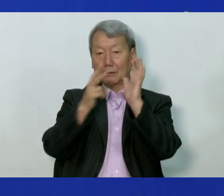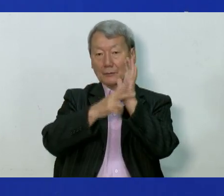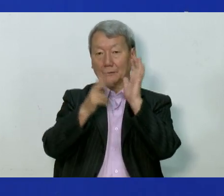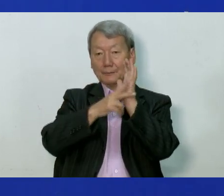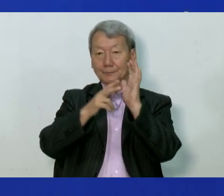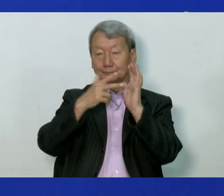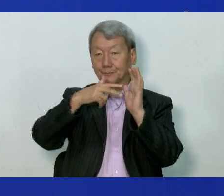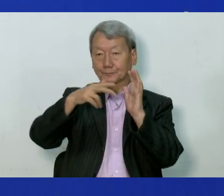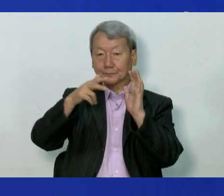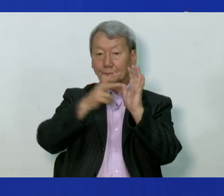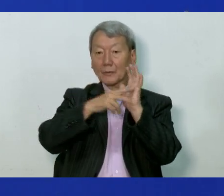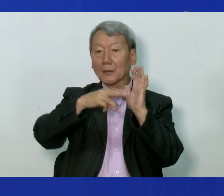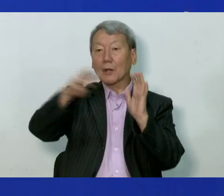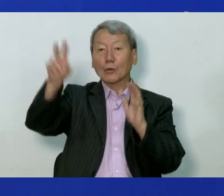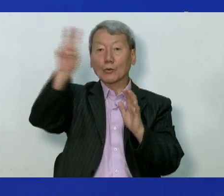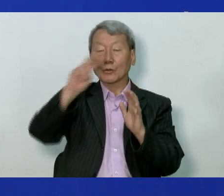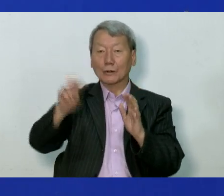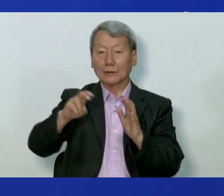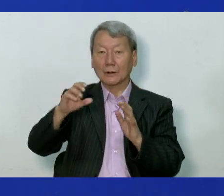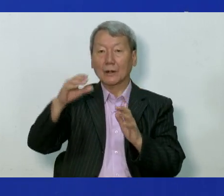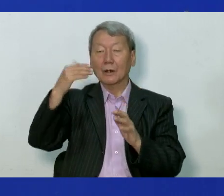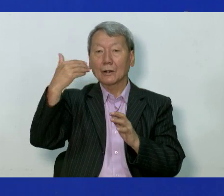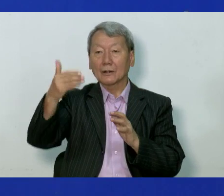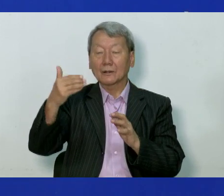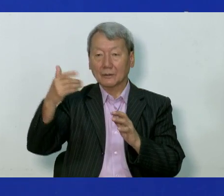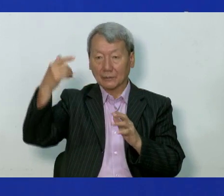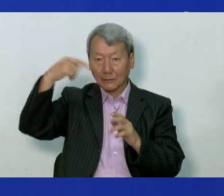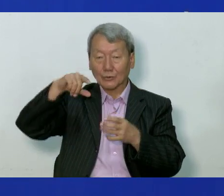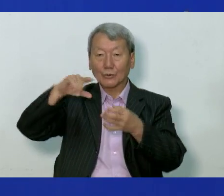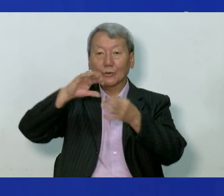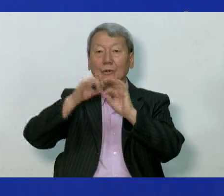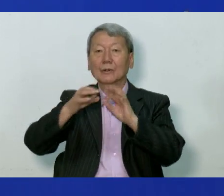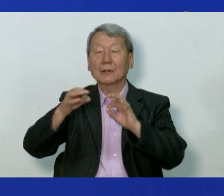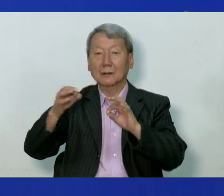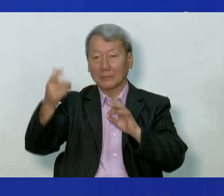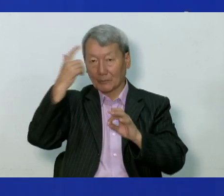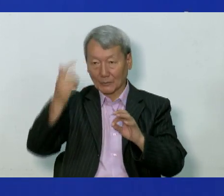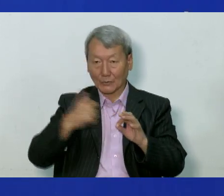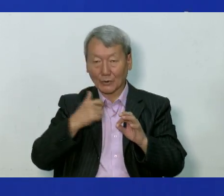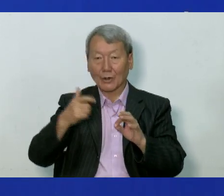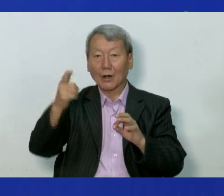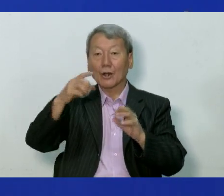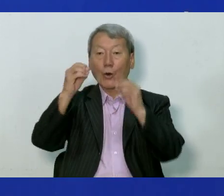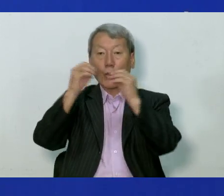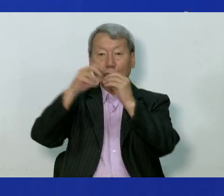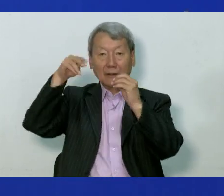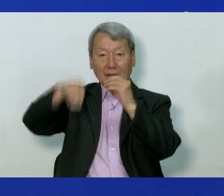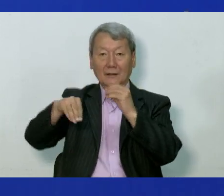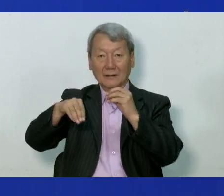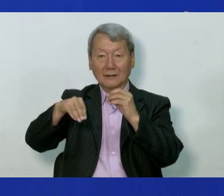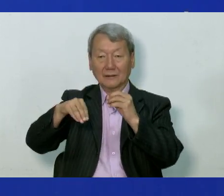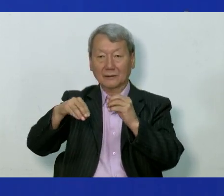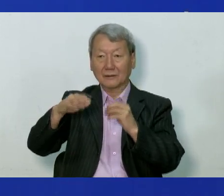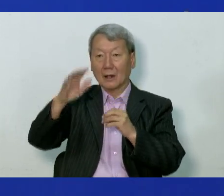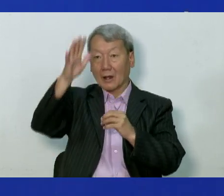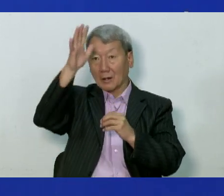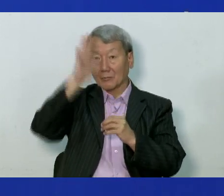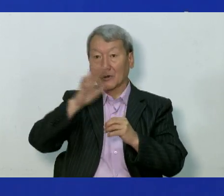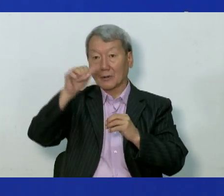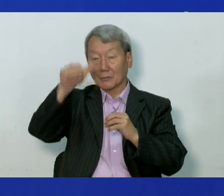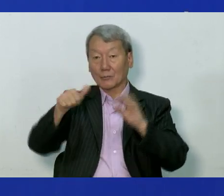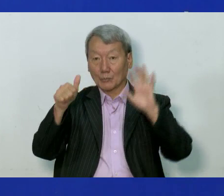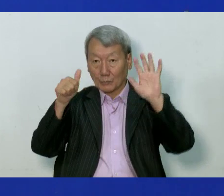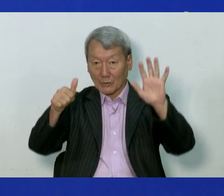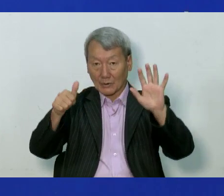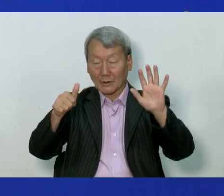80,6 миллион АКШ доллары ыкчам берүү механизми боюнча берилген, бул 10 жылга 5,5 жылдык